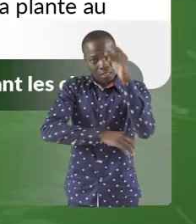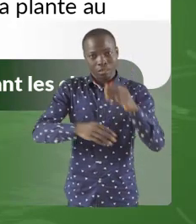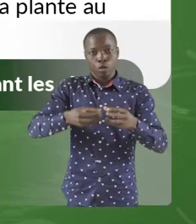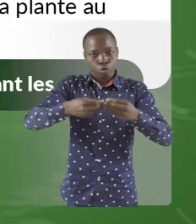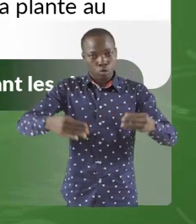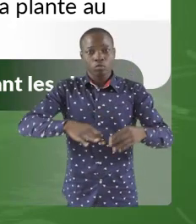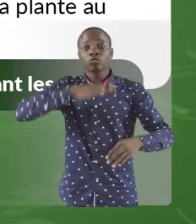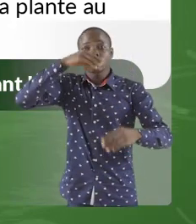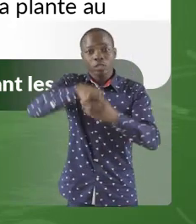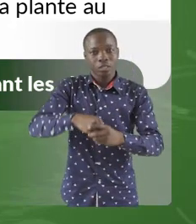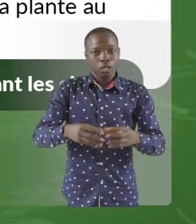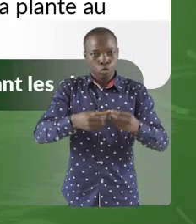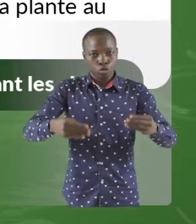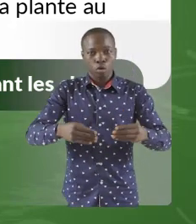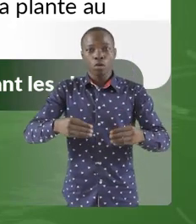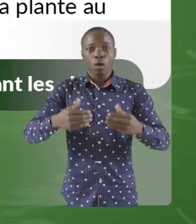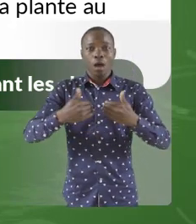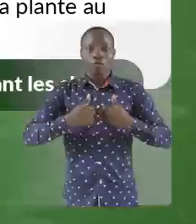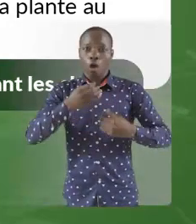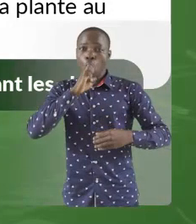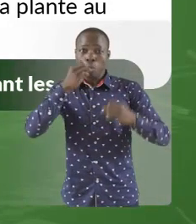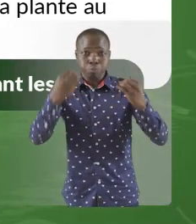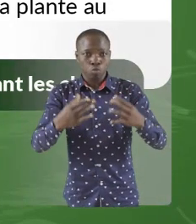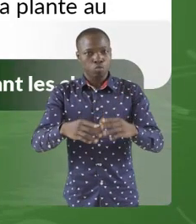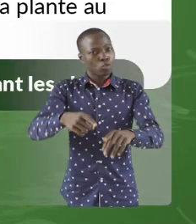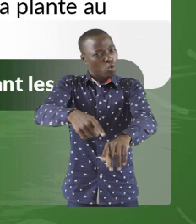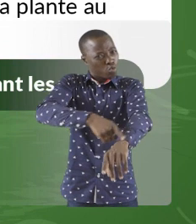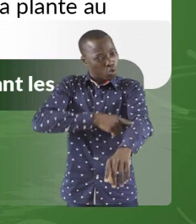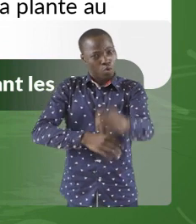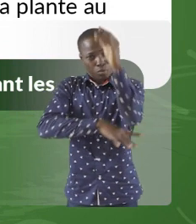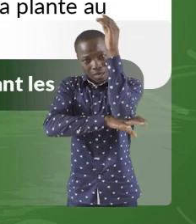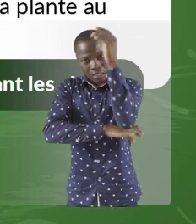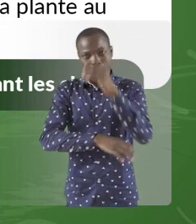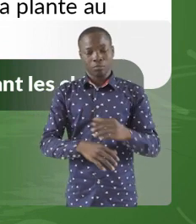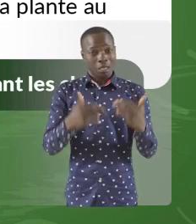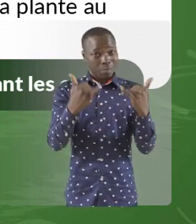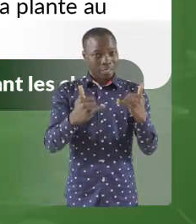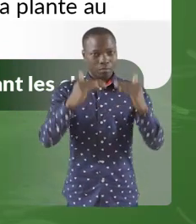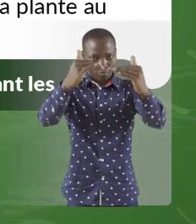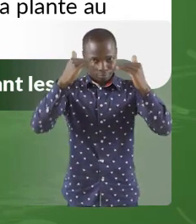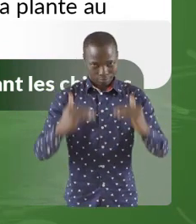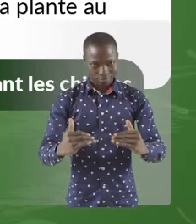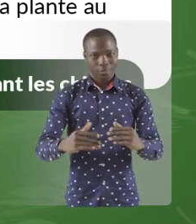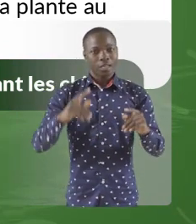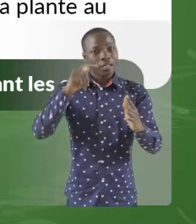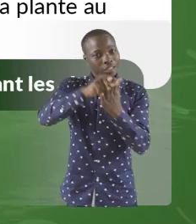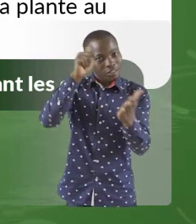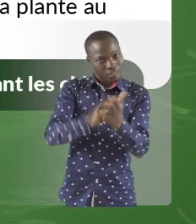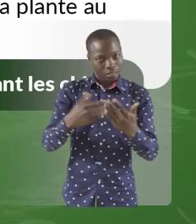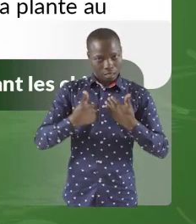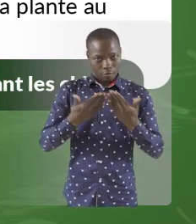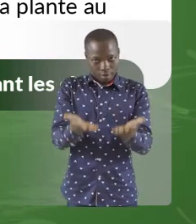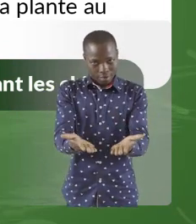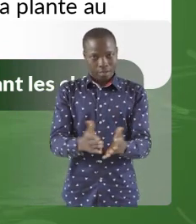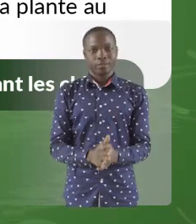ferrugineux, sol hydromorphe, longue racine. Alors vous avez le texte lacunaire qui vous est